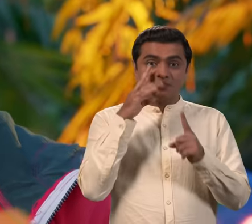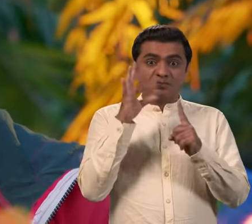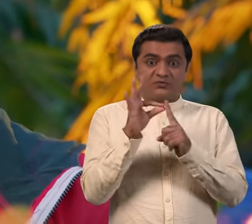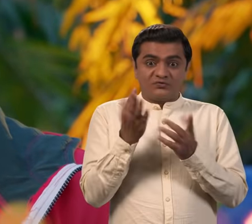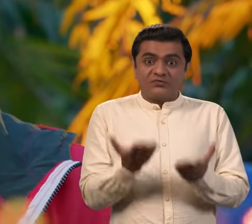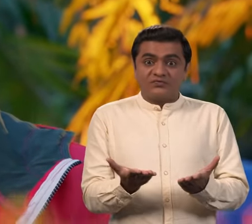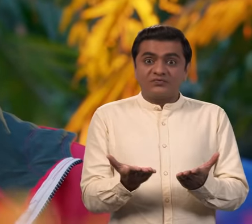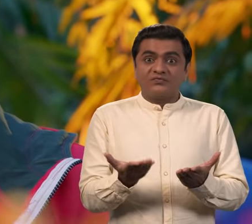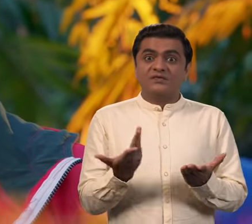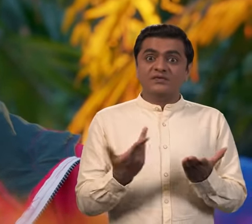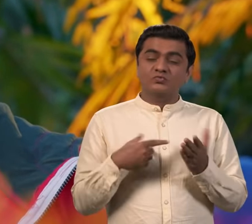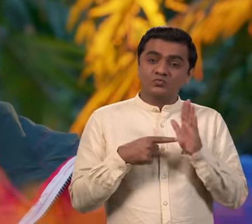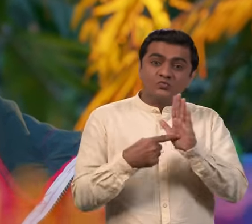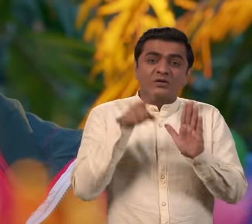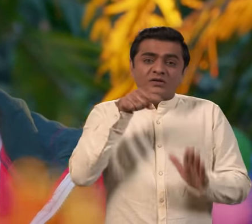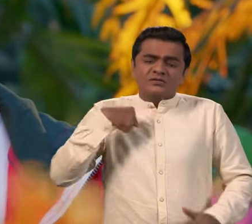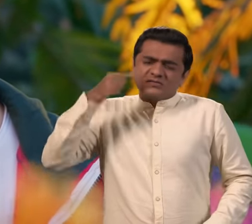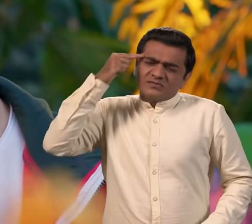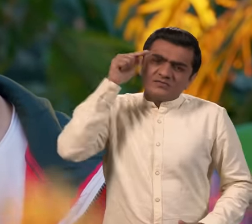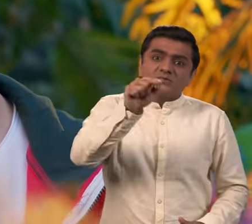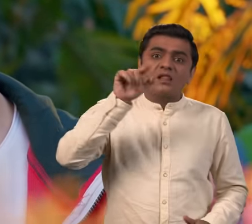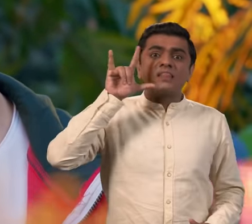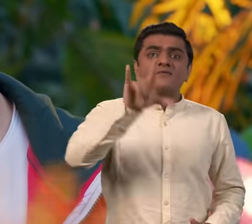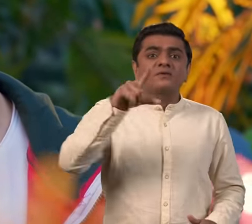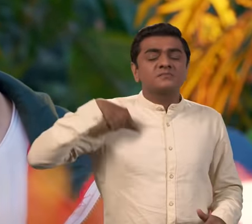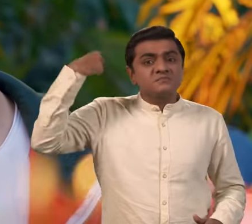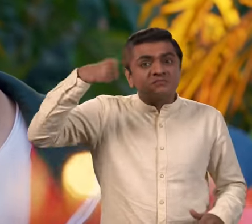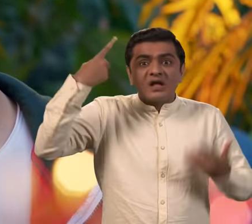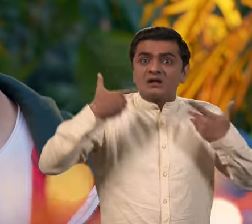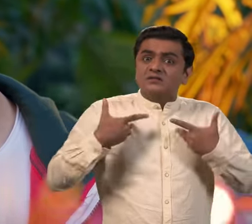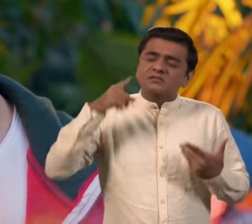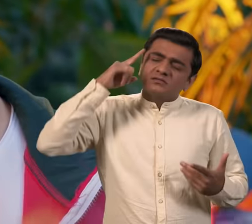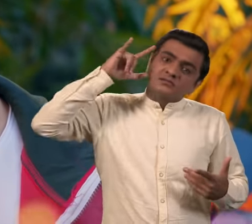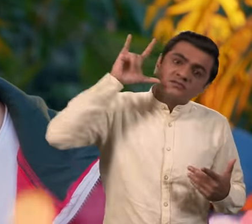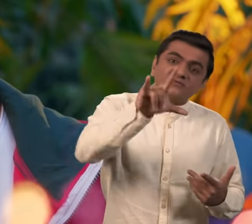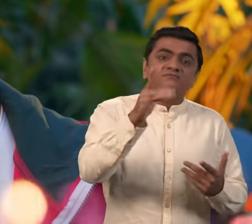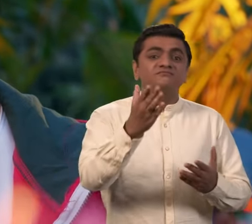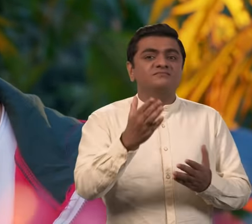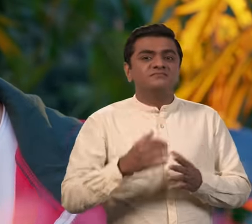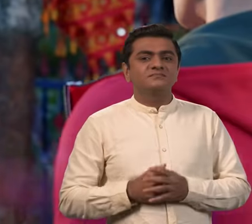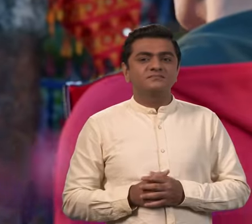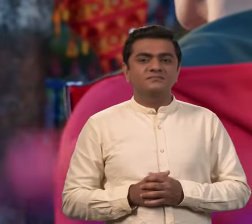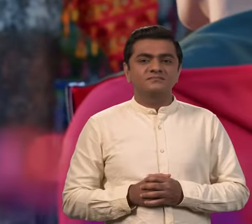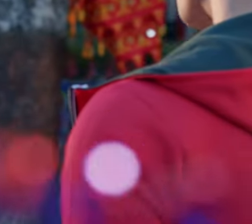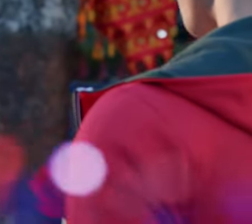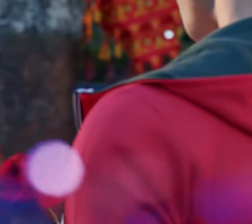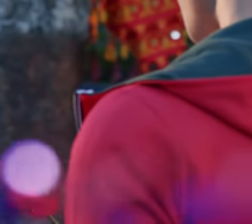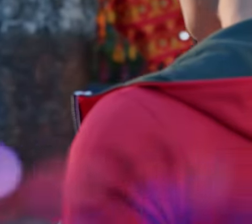तुम्हें ये साबित करने के लिए ये जो तुम्हारे लिए प्यार है ना मेरे लिए दीवानापन है,